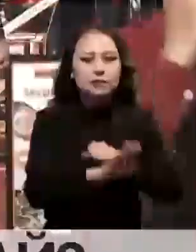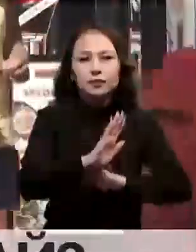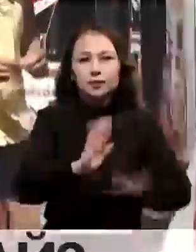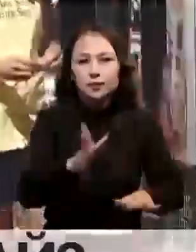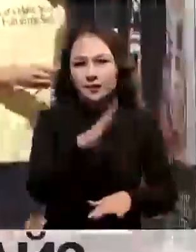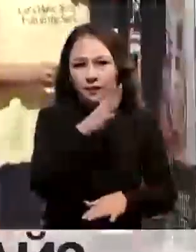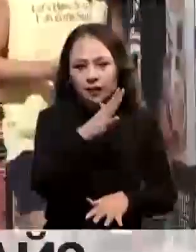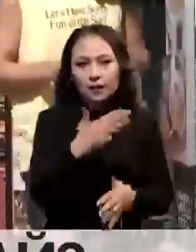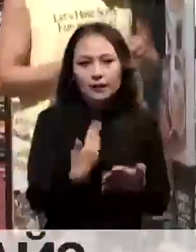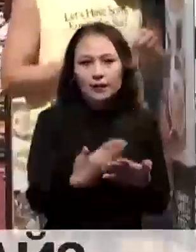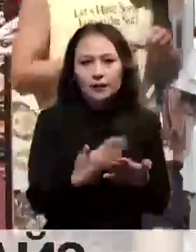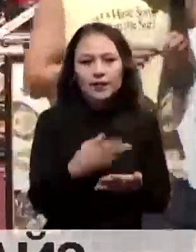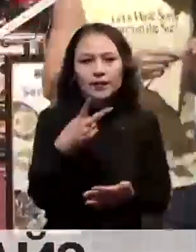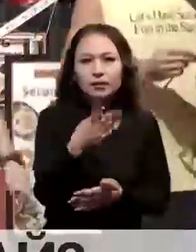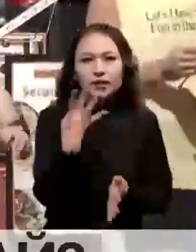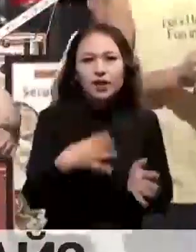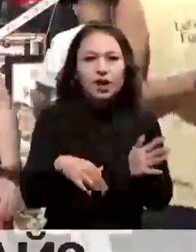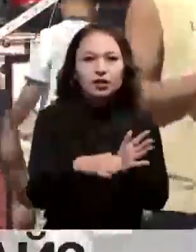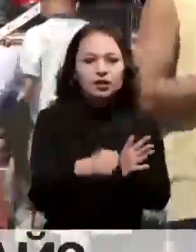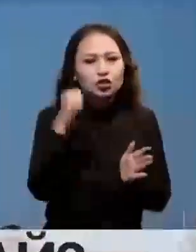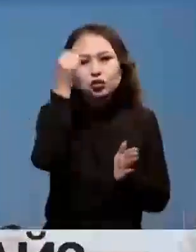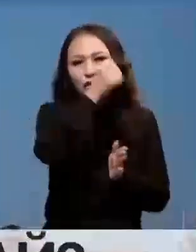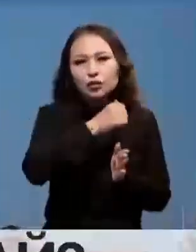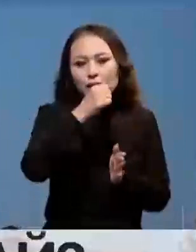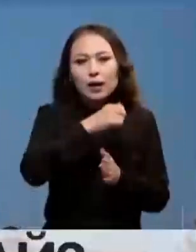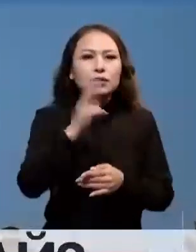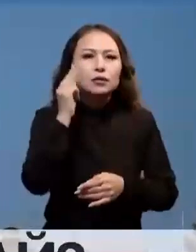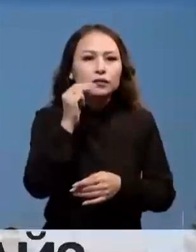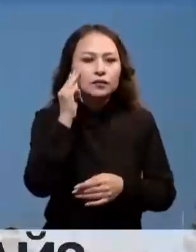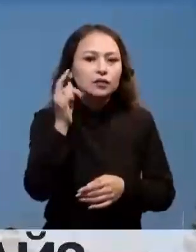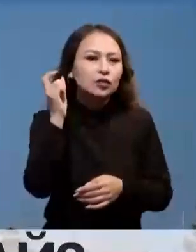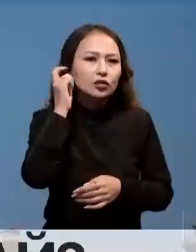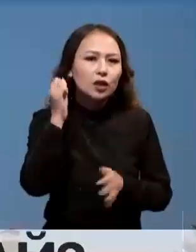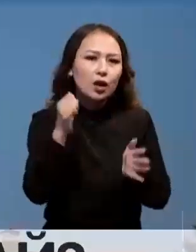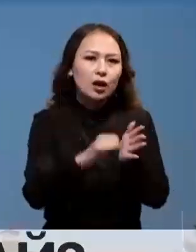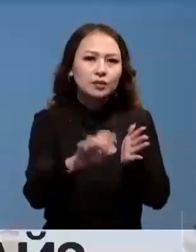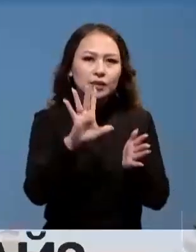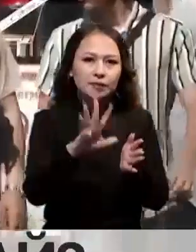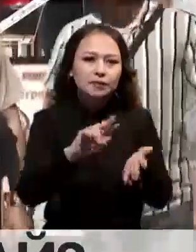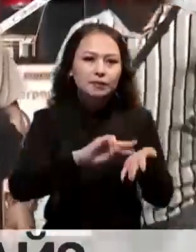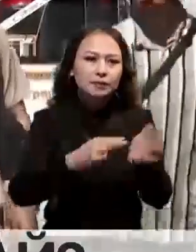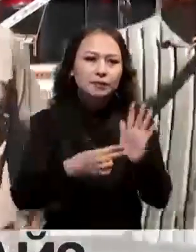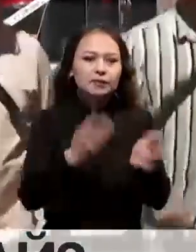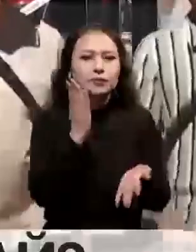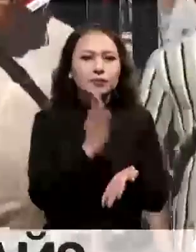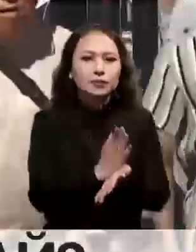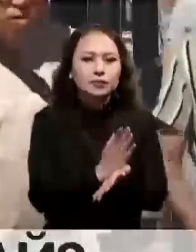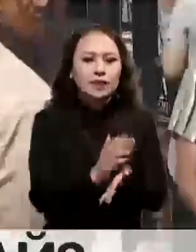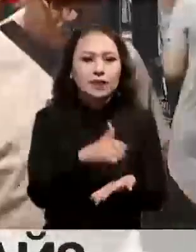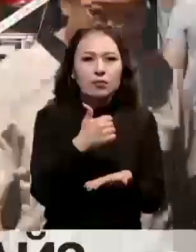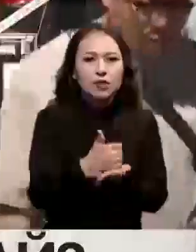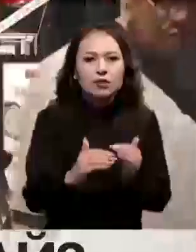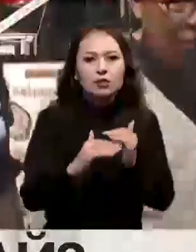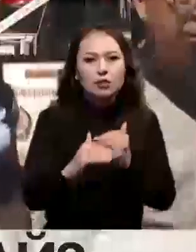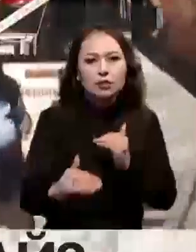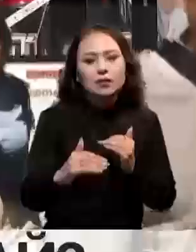атап өтті. Мәселен, 2046 жылға қарай ерлердің зейнет жасын 65-ке дейін ұлғайтуды жоспарлап отыр. Ел басшылығының